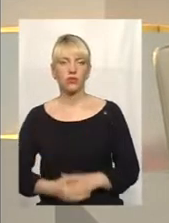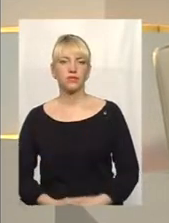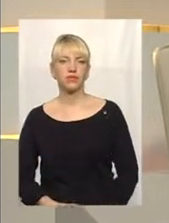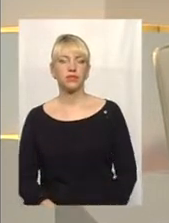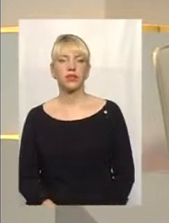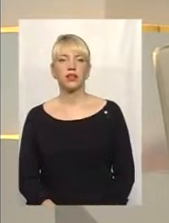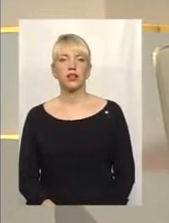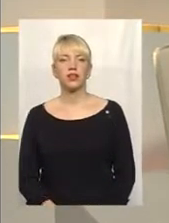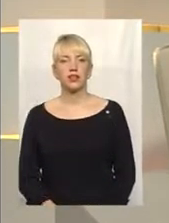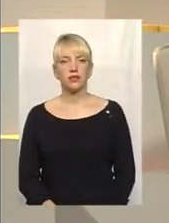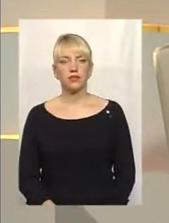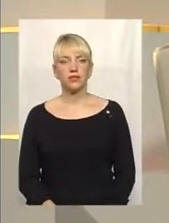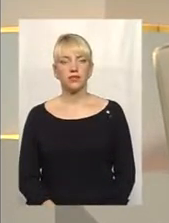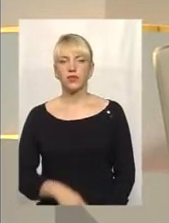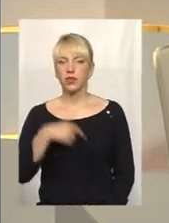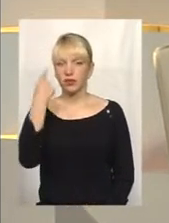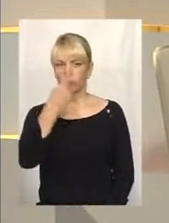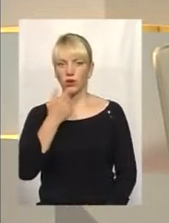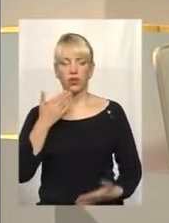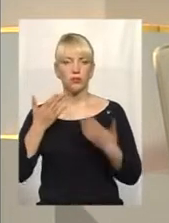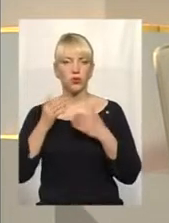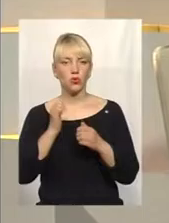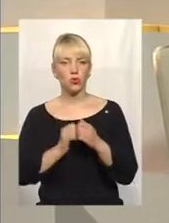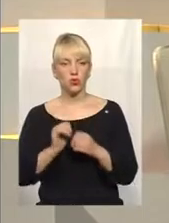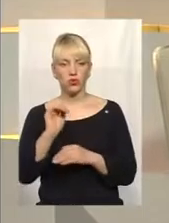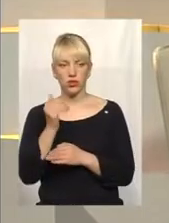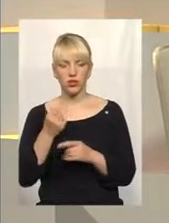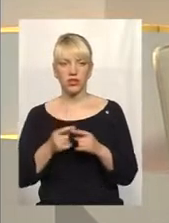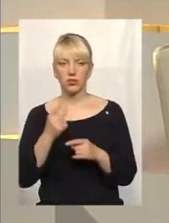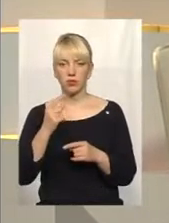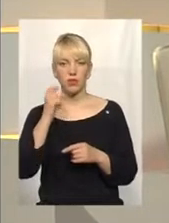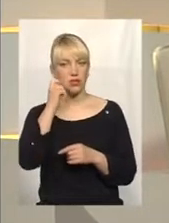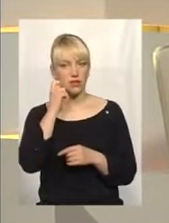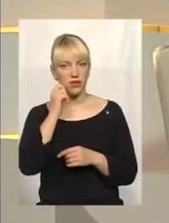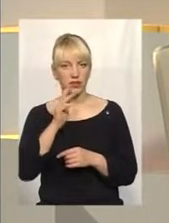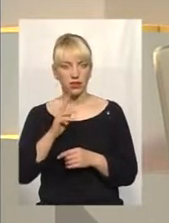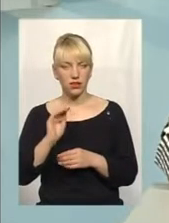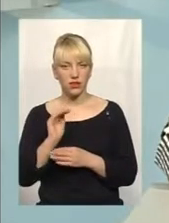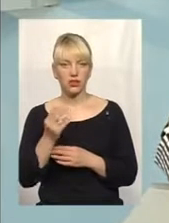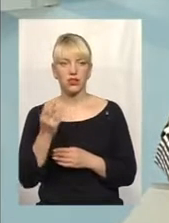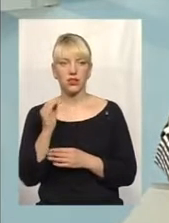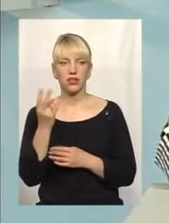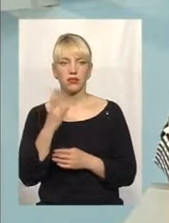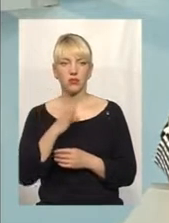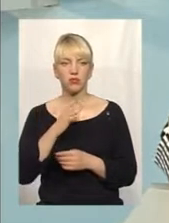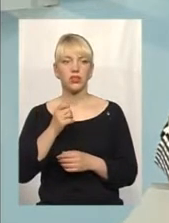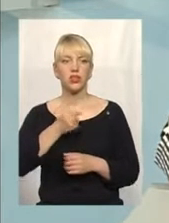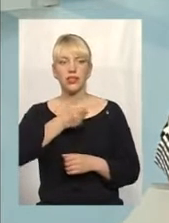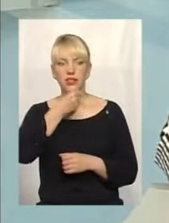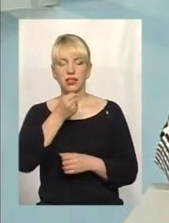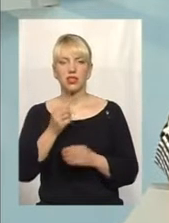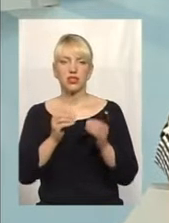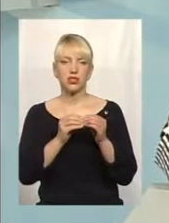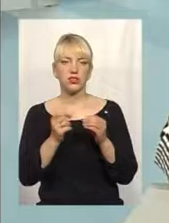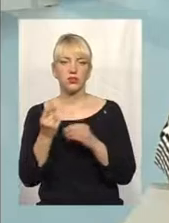таки, це індивідуальний підхід до кожної дитини. Це, по-перше, рік дитини, це повинна дитина бути старша вже